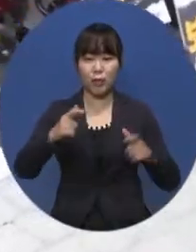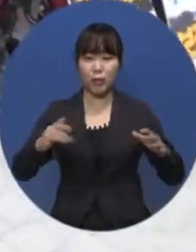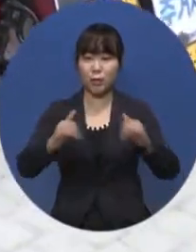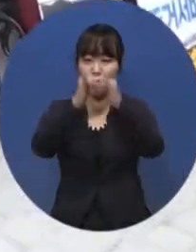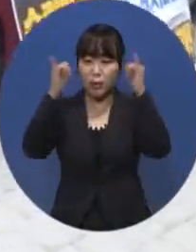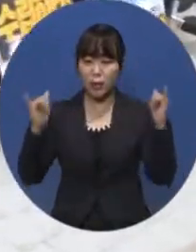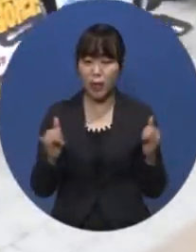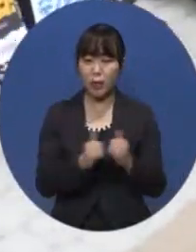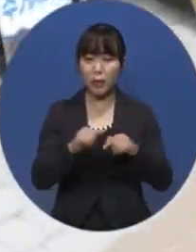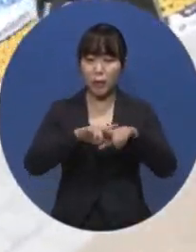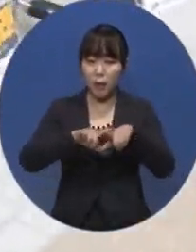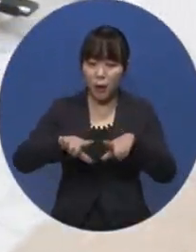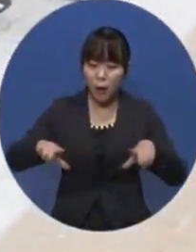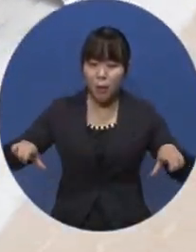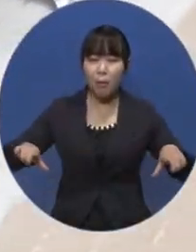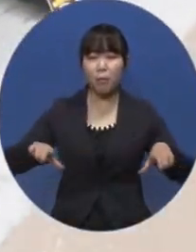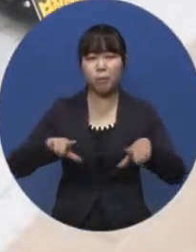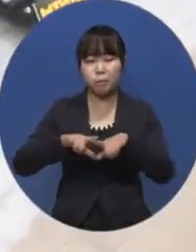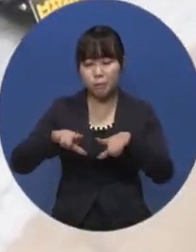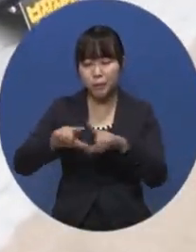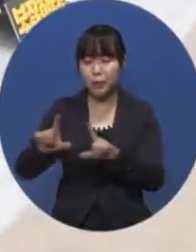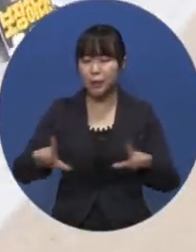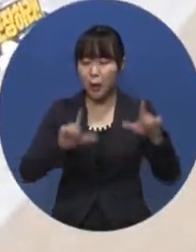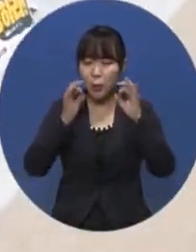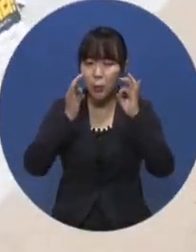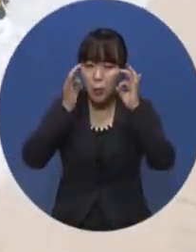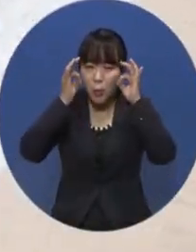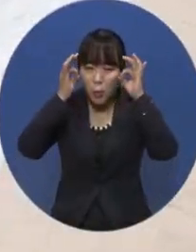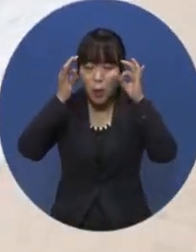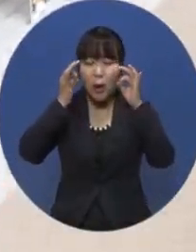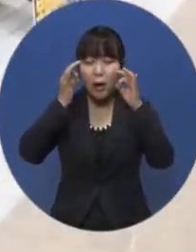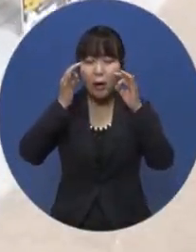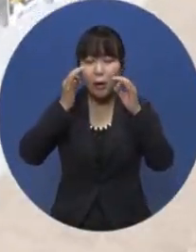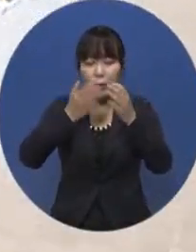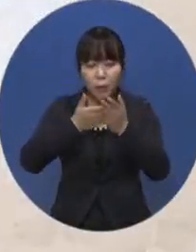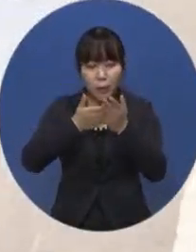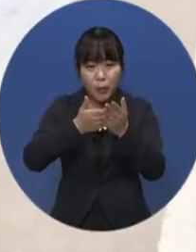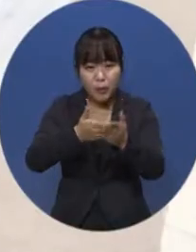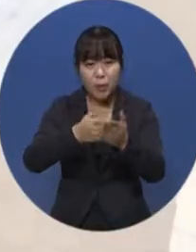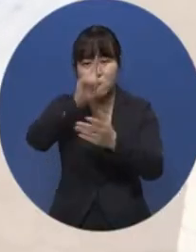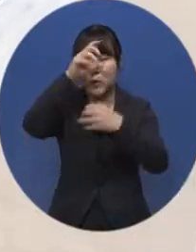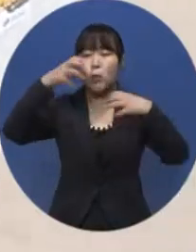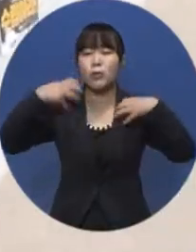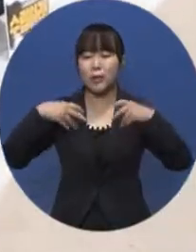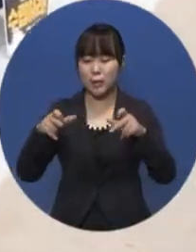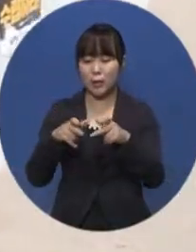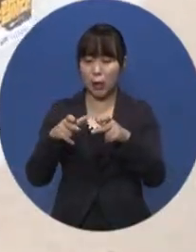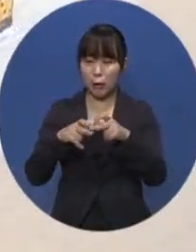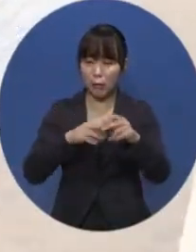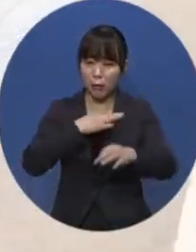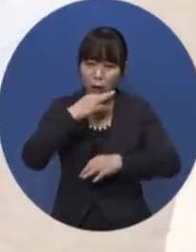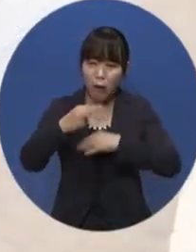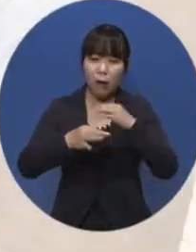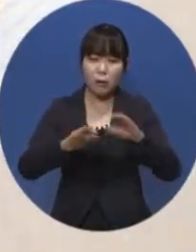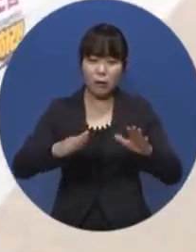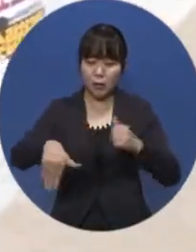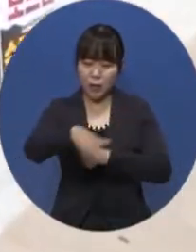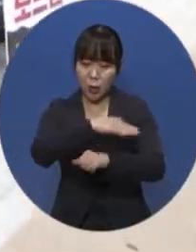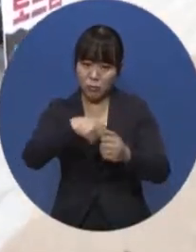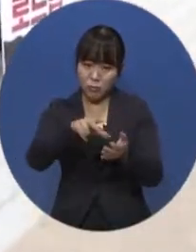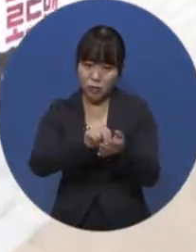지역사회에서 평범하게 살아갈 수 있도록 노력해 줄 것을 요청해 정부는 장애인들이 호소하는